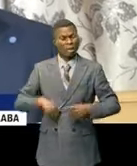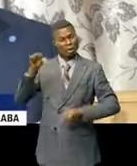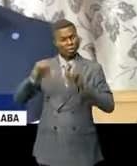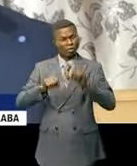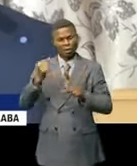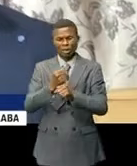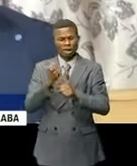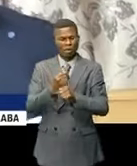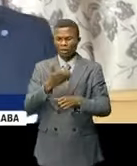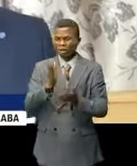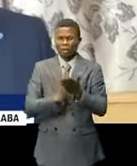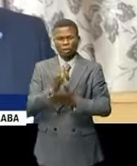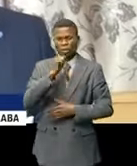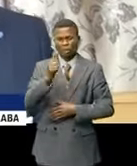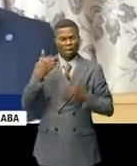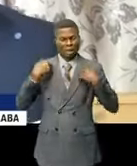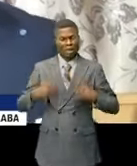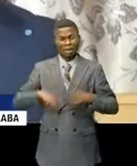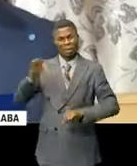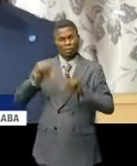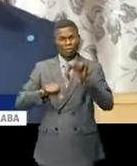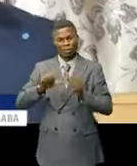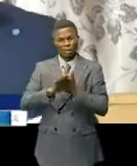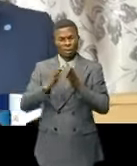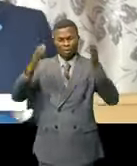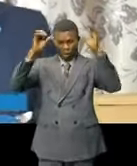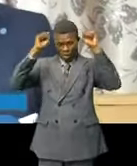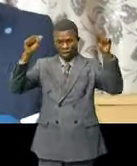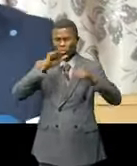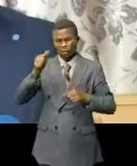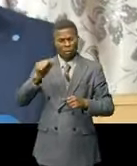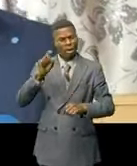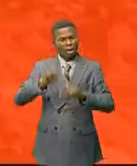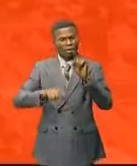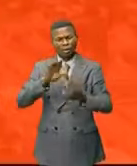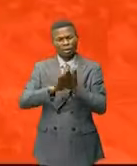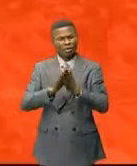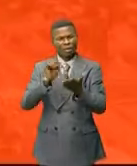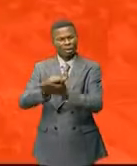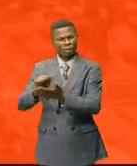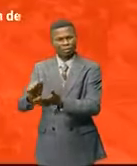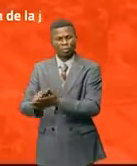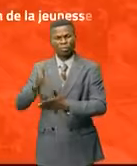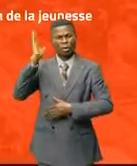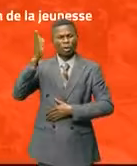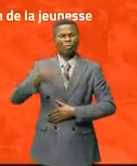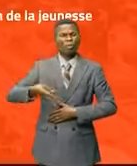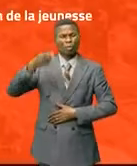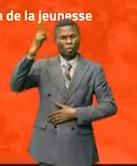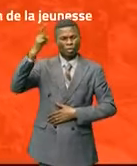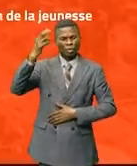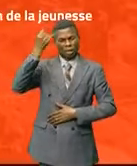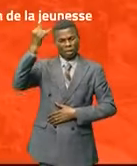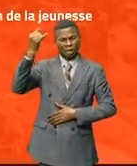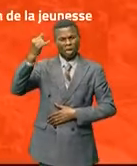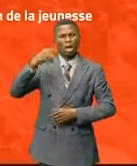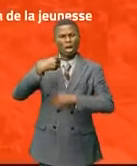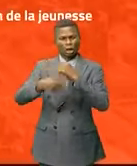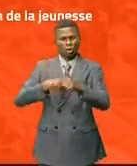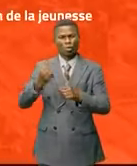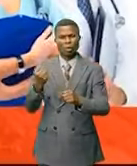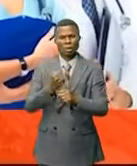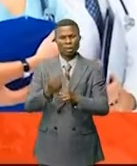ne sait pas entreprendre, sans la bonne santé, on ne sait pas être chef de l'État, on ne sait pas, ainsi de suite. Ces forums de haut niveau visent à repenser